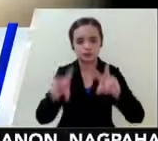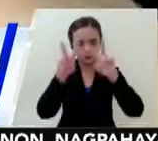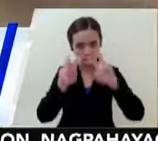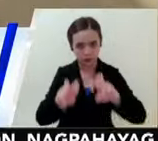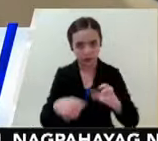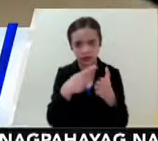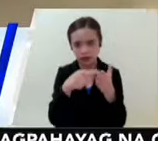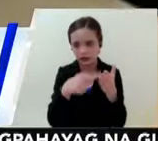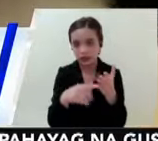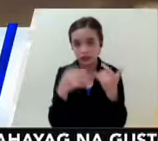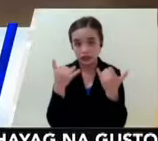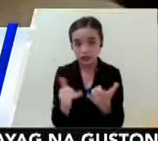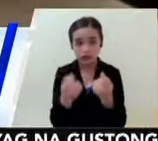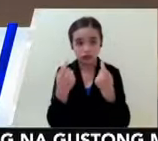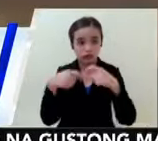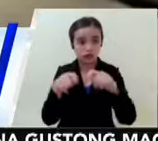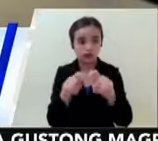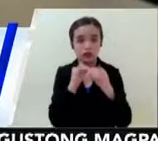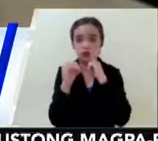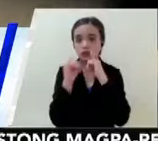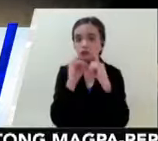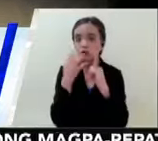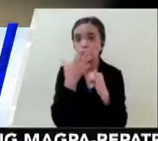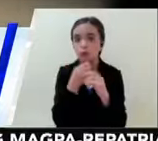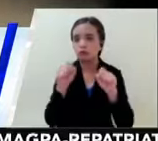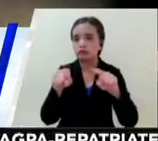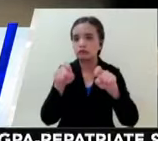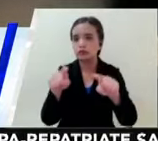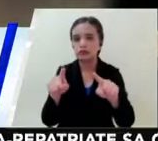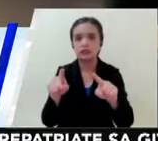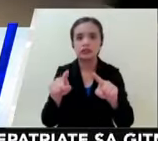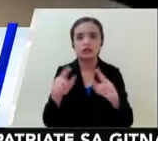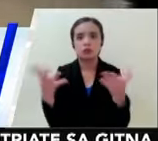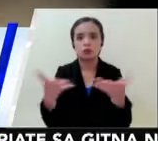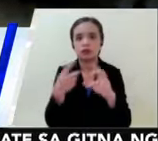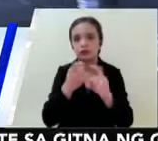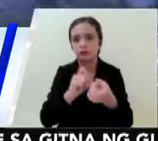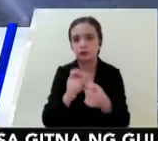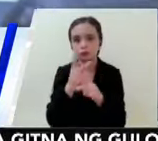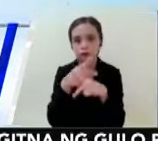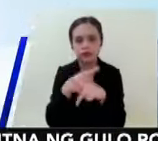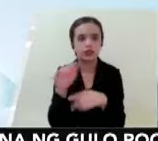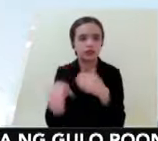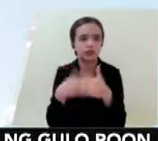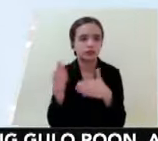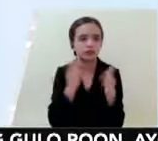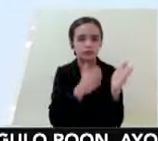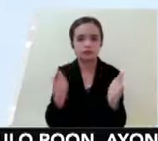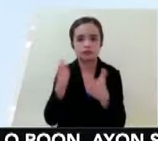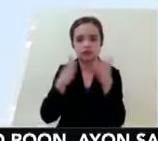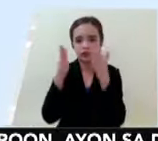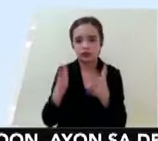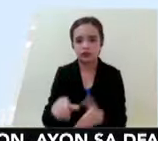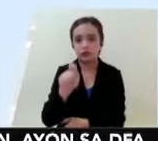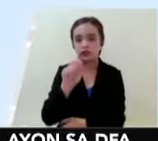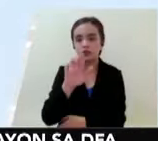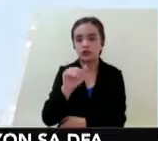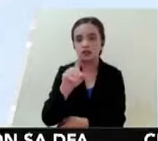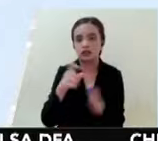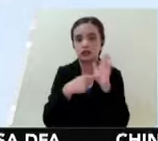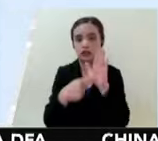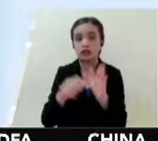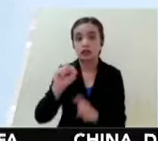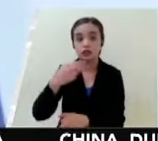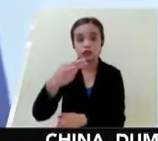pahayag ang mga nagtitindang nakuhanan ng produkto, pati na ang organizer ng trade show. Magpapaseminar po ang BIR para sa mga